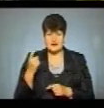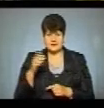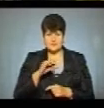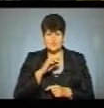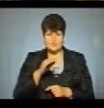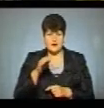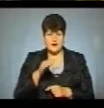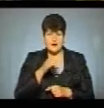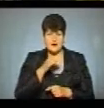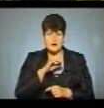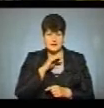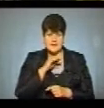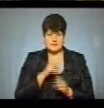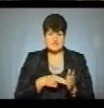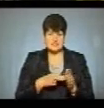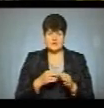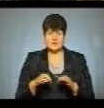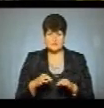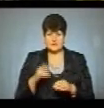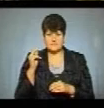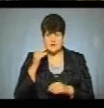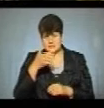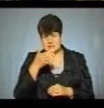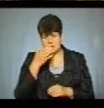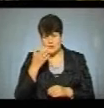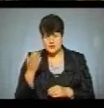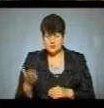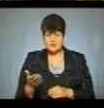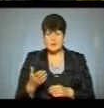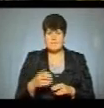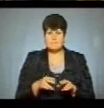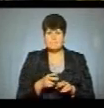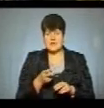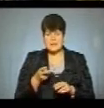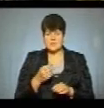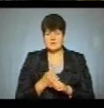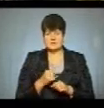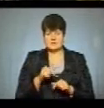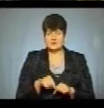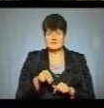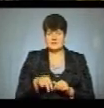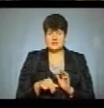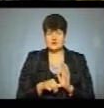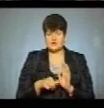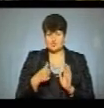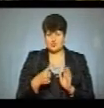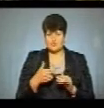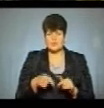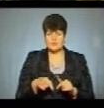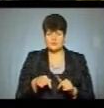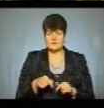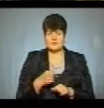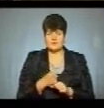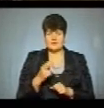академію залізничного транспорту. Навчався заочно вже в академії, паралельно я вже працював тут. З 2006 року я вже працював у